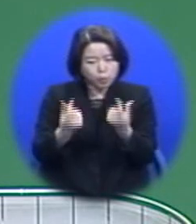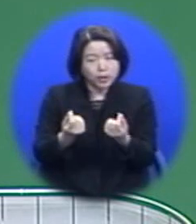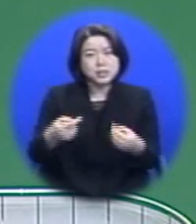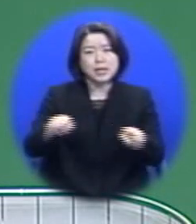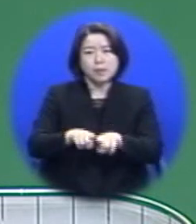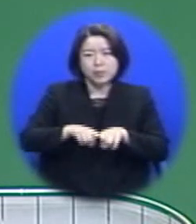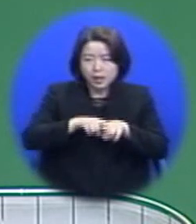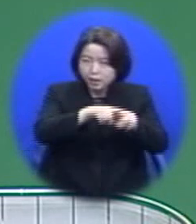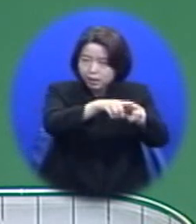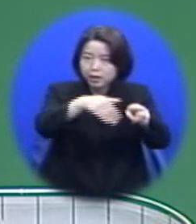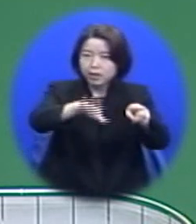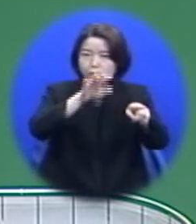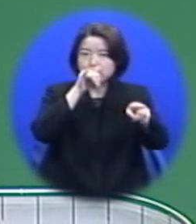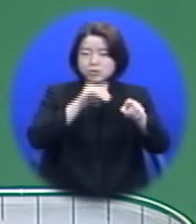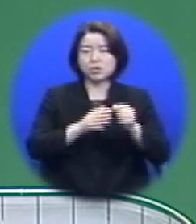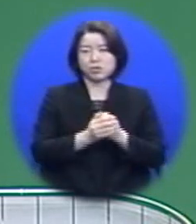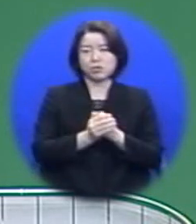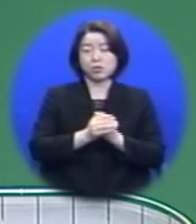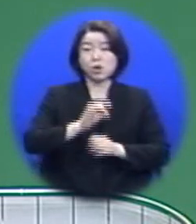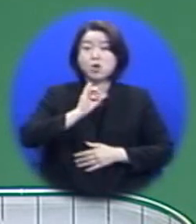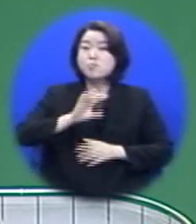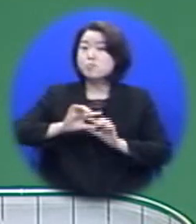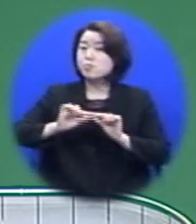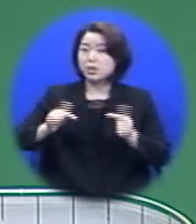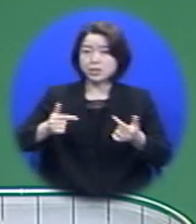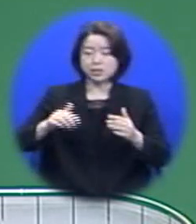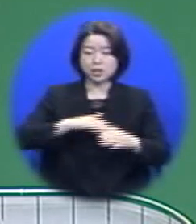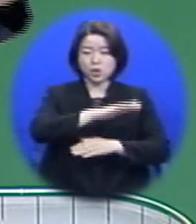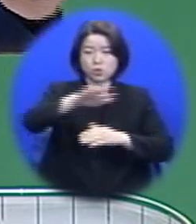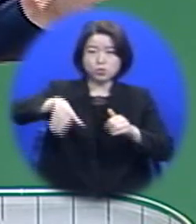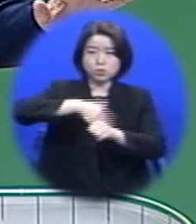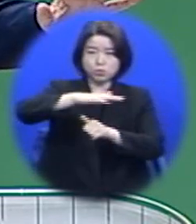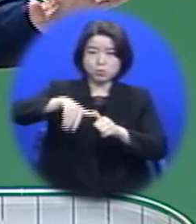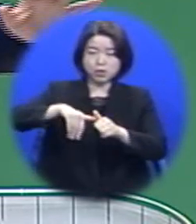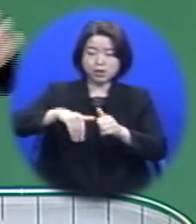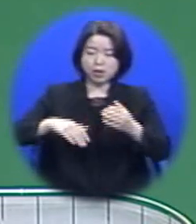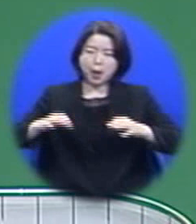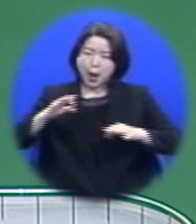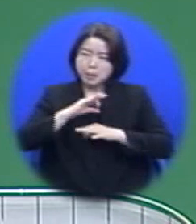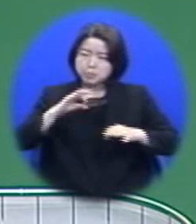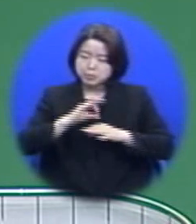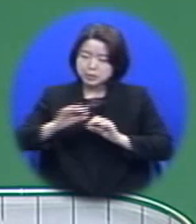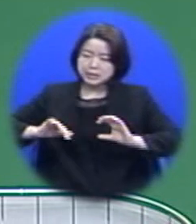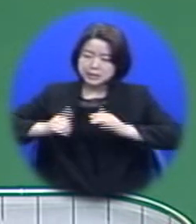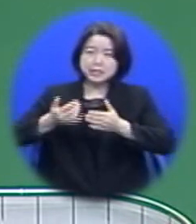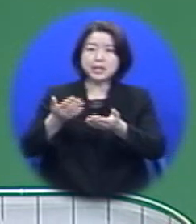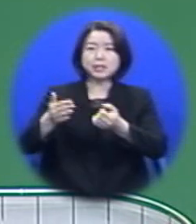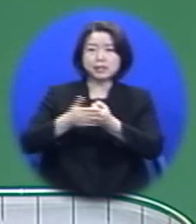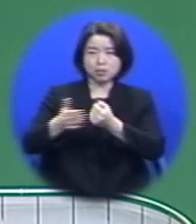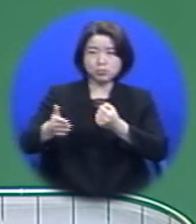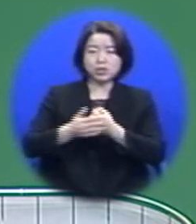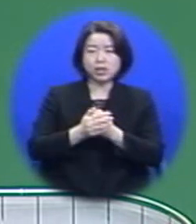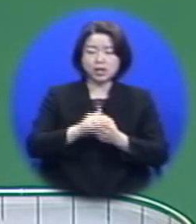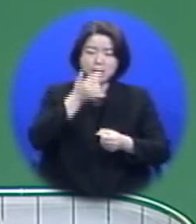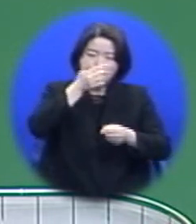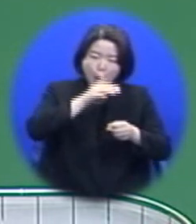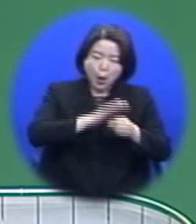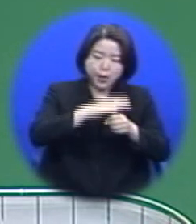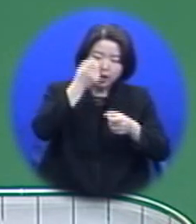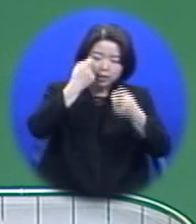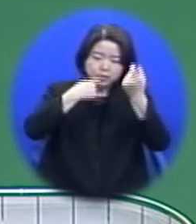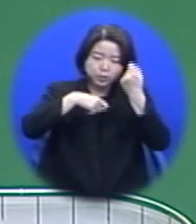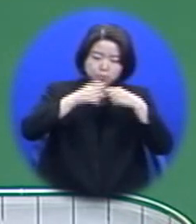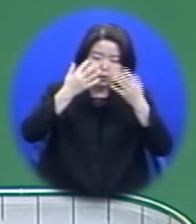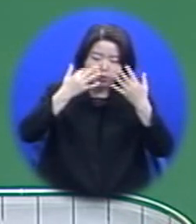것입니다뿐만 아닙니다 우리 주변에는 불리한 세상으로 인해서 억울하게 눈물